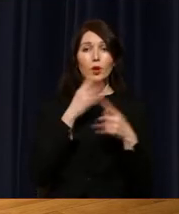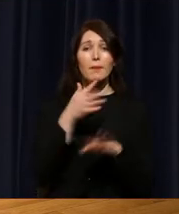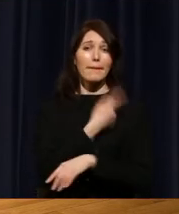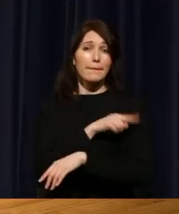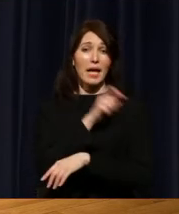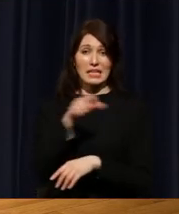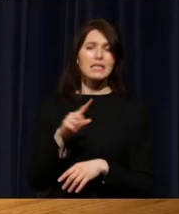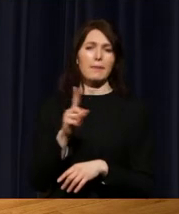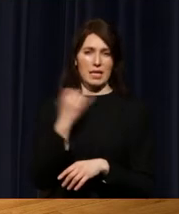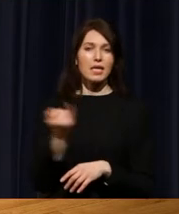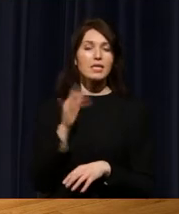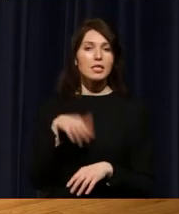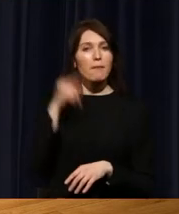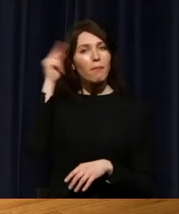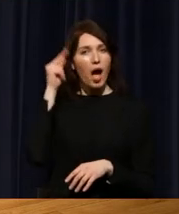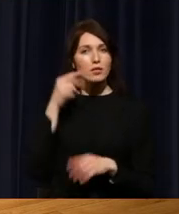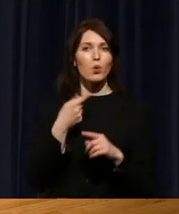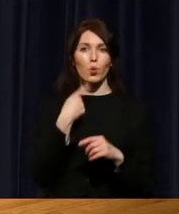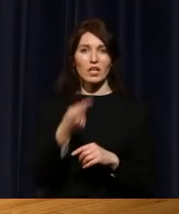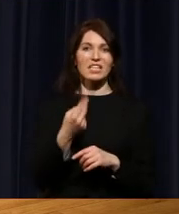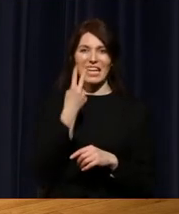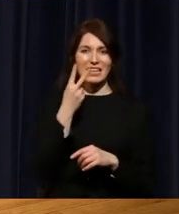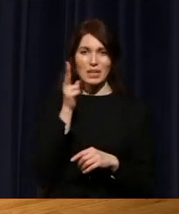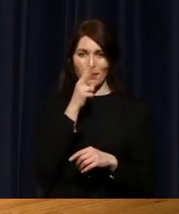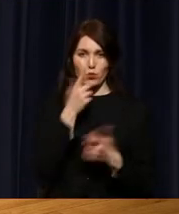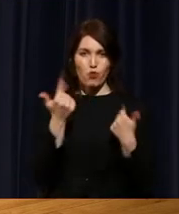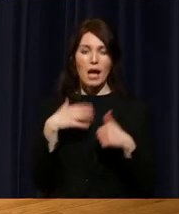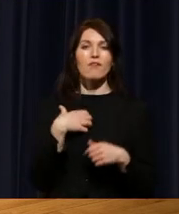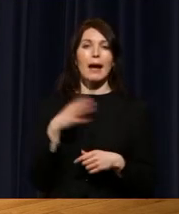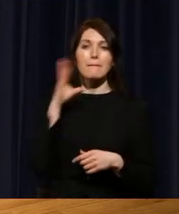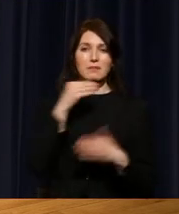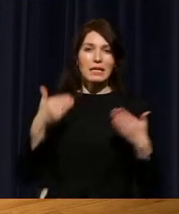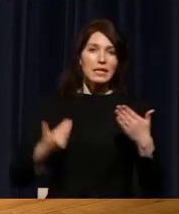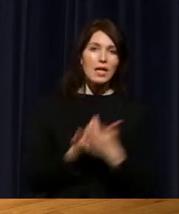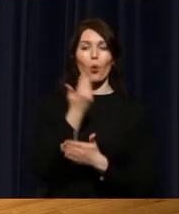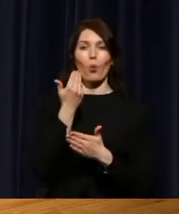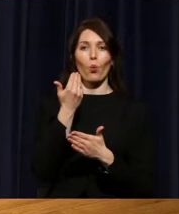tā interese ir vai ne par studijām? Jūs teicāt, ka 2 minūšu laikā jāpaspēj uz jaunoto